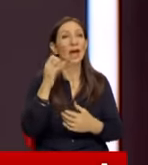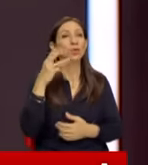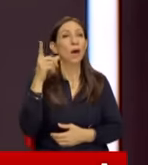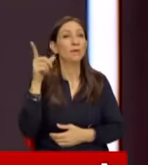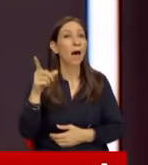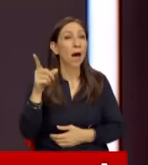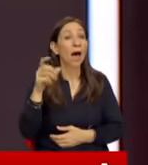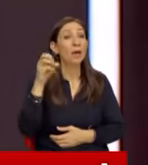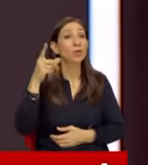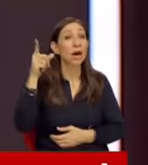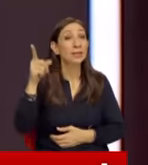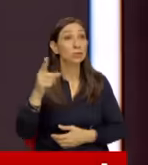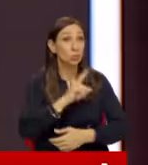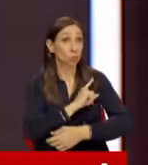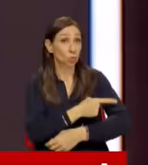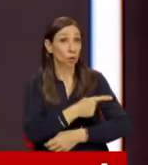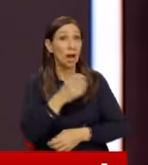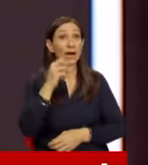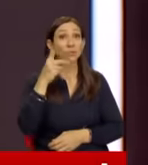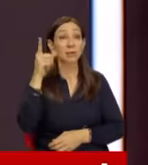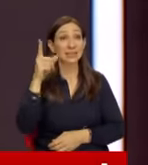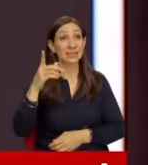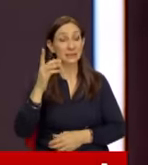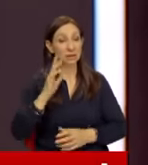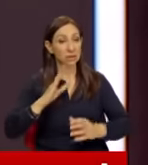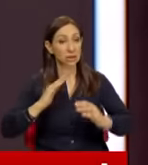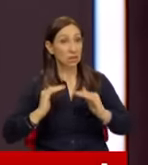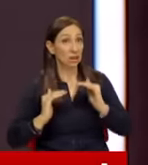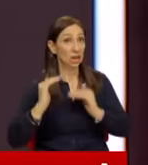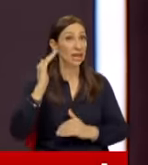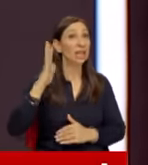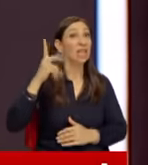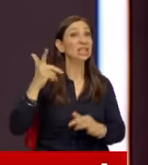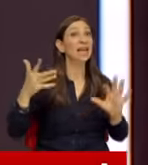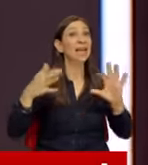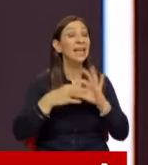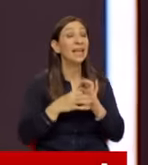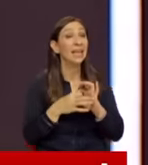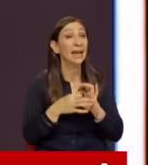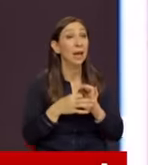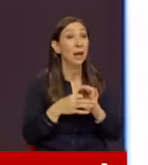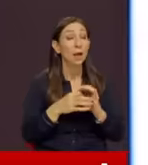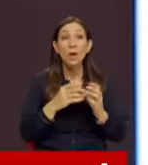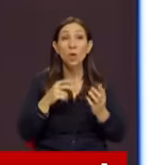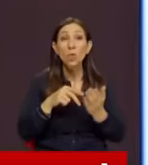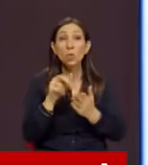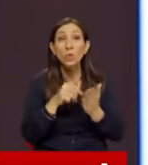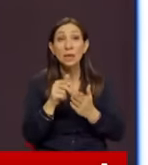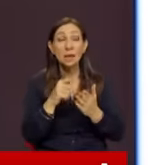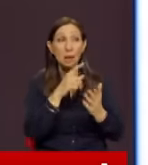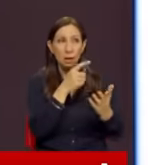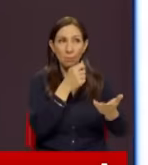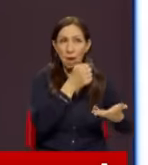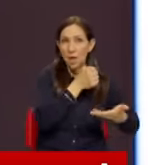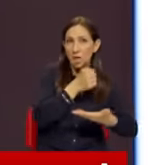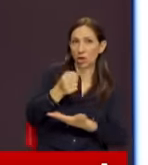Erdoğan'a. Dolayısıyla Erdoğan'ın gücü, Erdoğan'ın istikrarı, Erdoğan'ın geleceğe ilişkin potansiyeli yatırımcı için